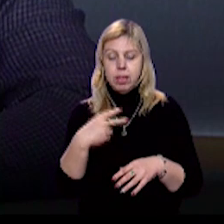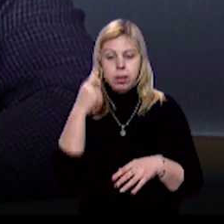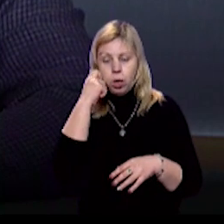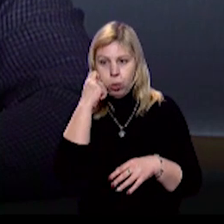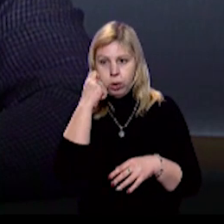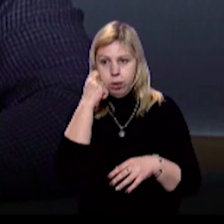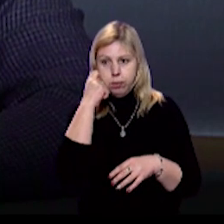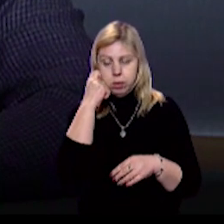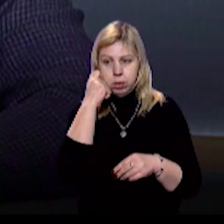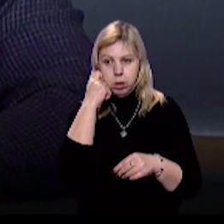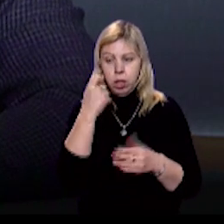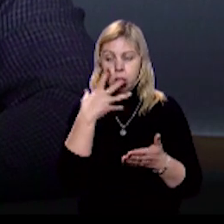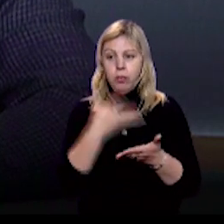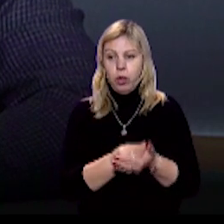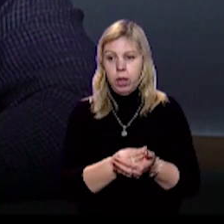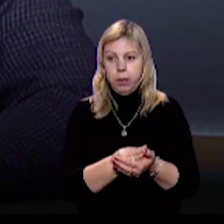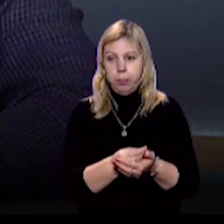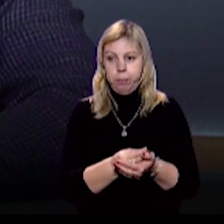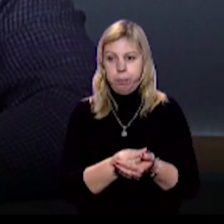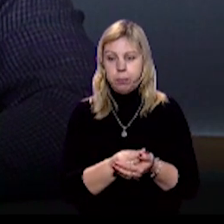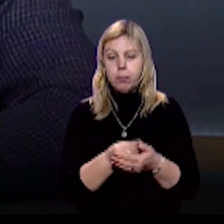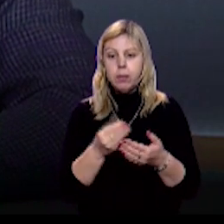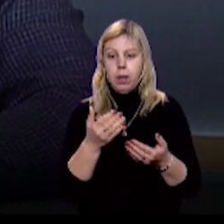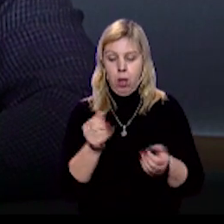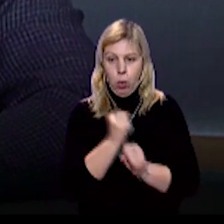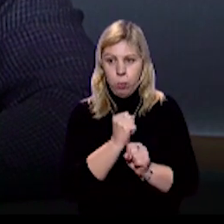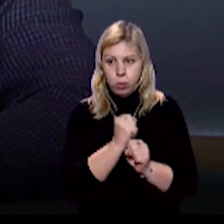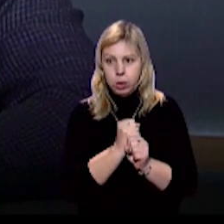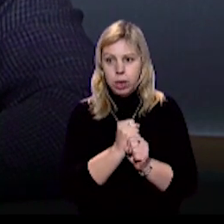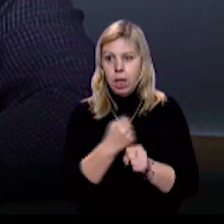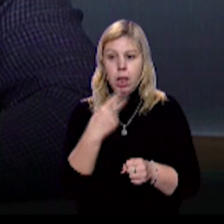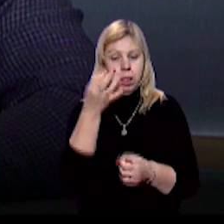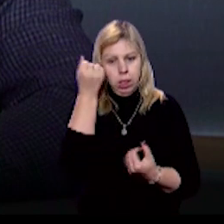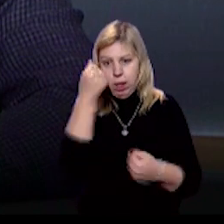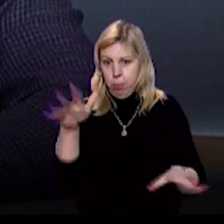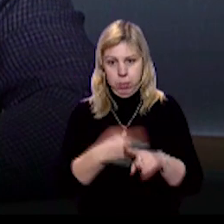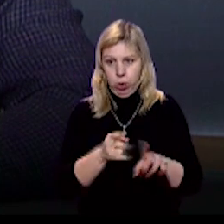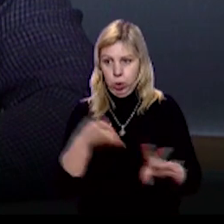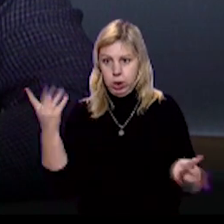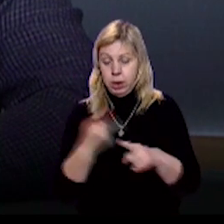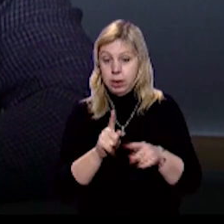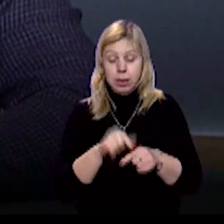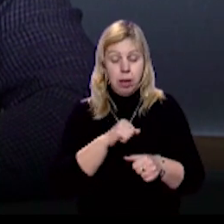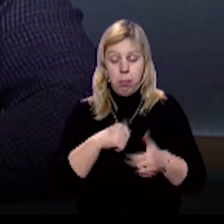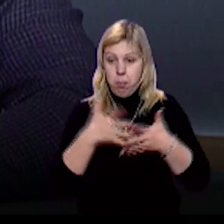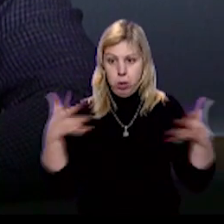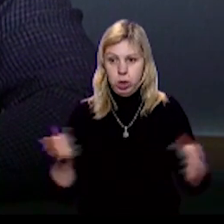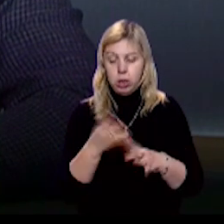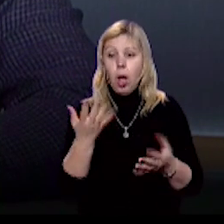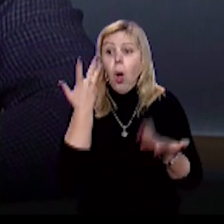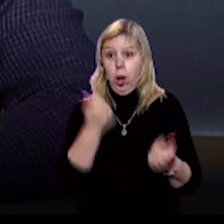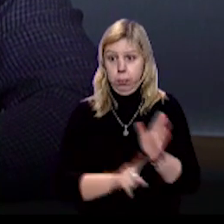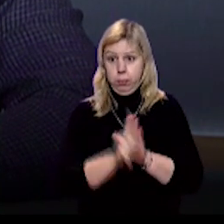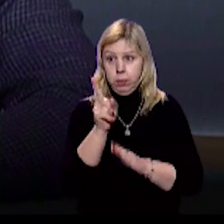років своєї кар'єри не помню такої черги. Це максимальна черга. А коли